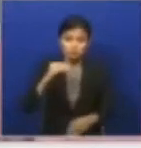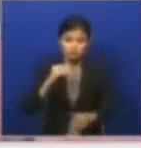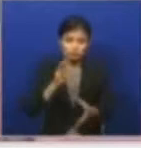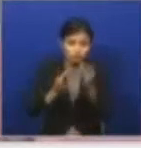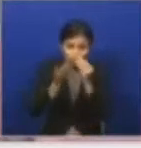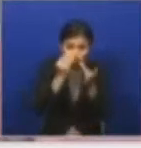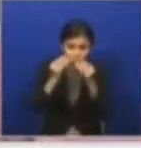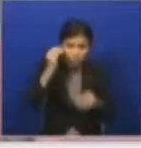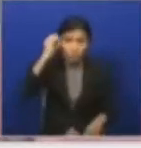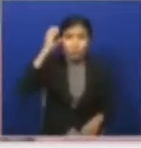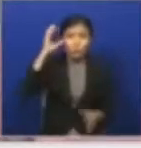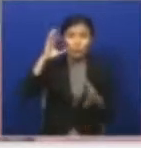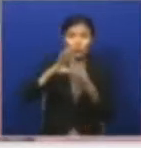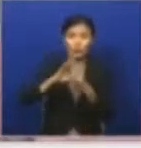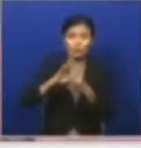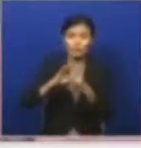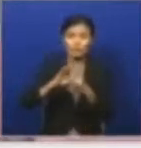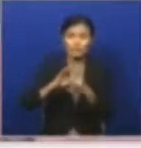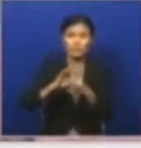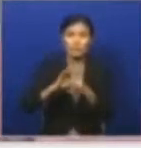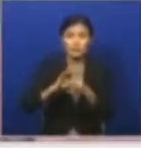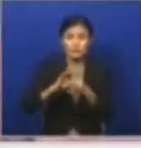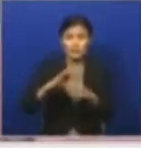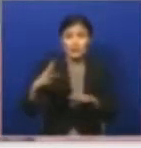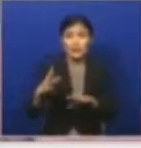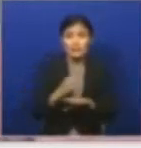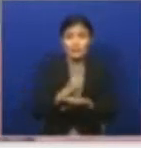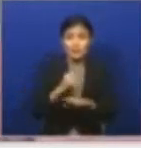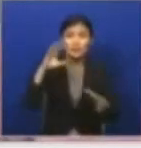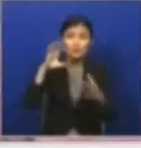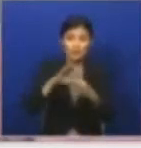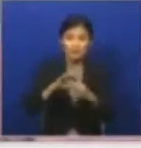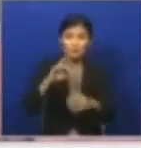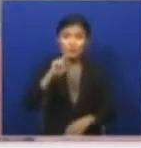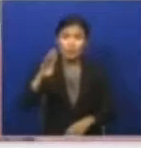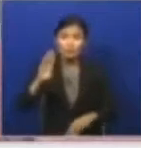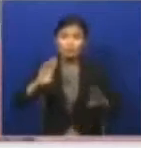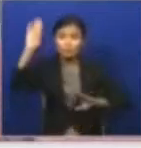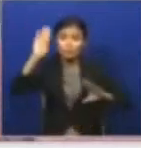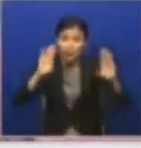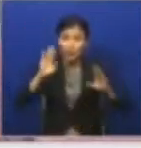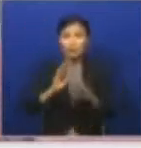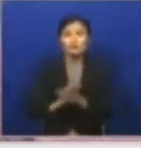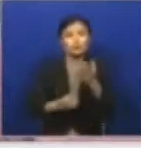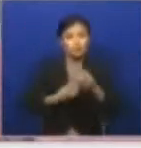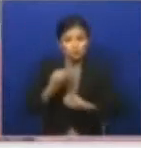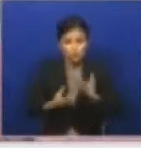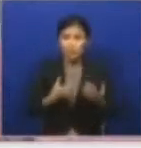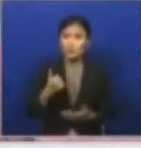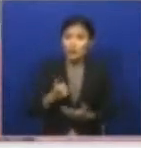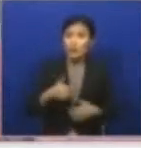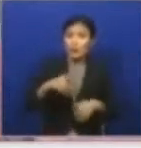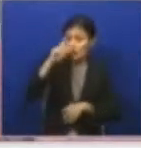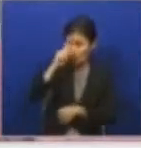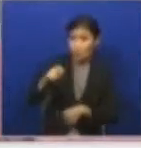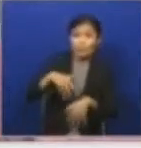ถูกต้องเกี่ยวกับการปกครองในระบอบประชาธิปไตยให้ประชาชนมีส่วนร่วมแสดงออกเคารพประชาชน